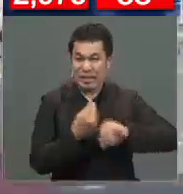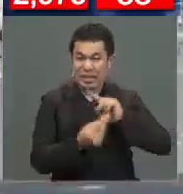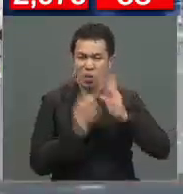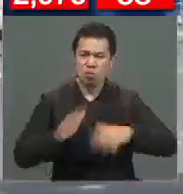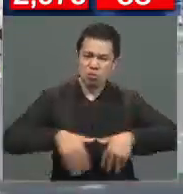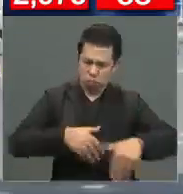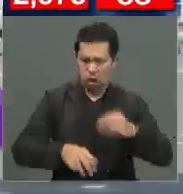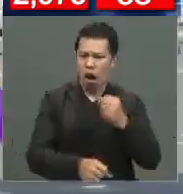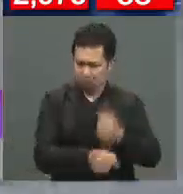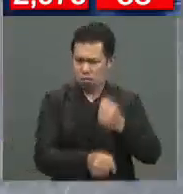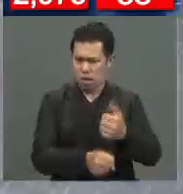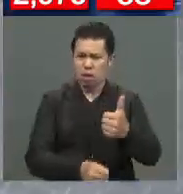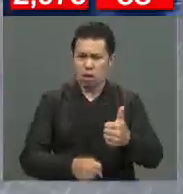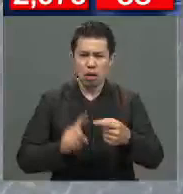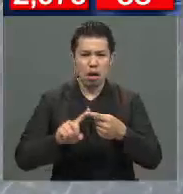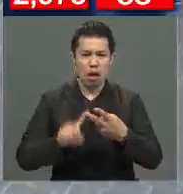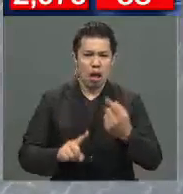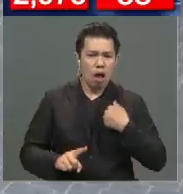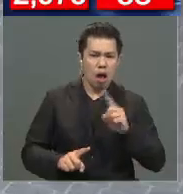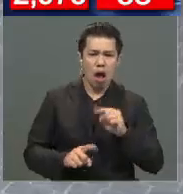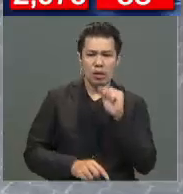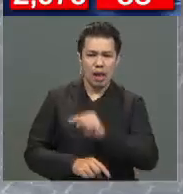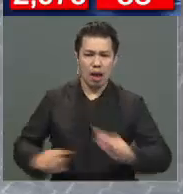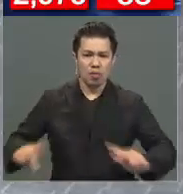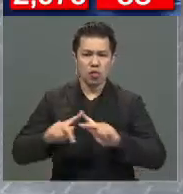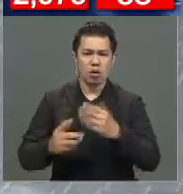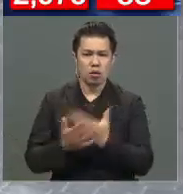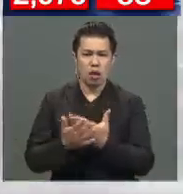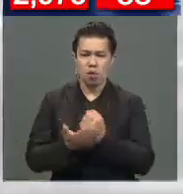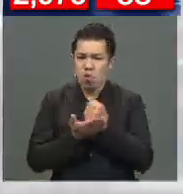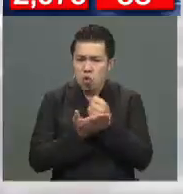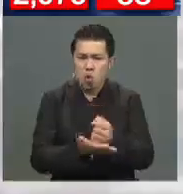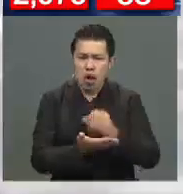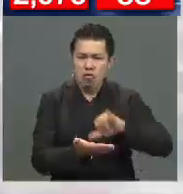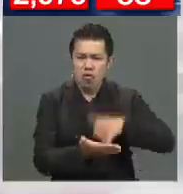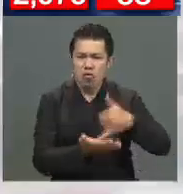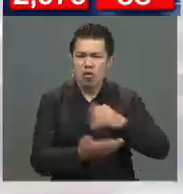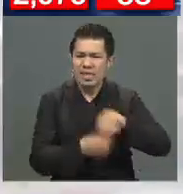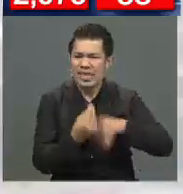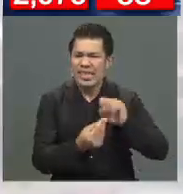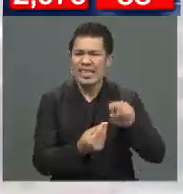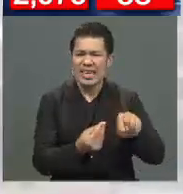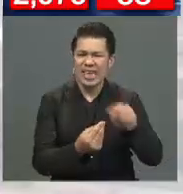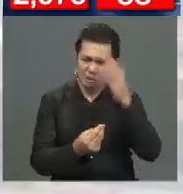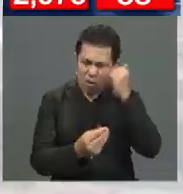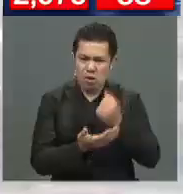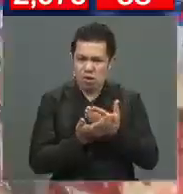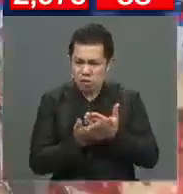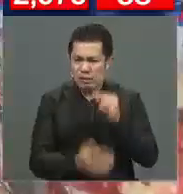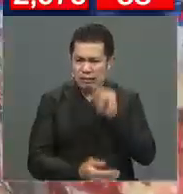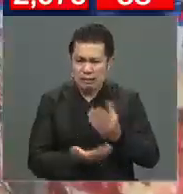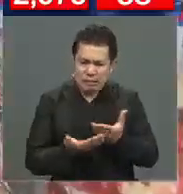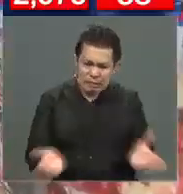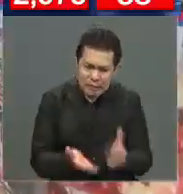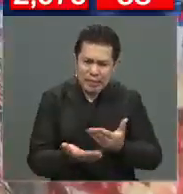ากได้และนอกจากนี้ได้มีการสั่งการให้กระทรวงการคลังเร่งออกมาตรการฟื้นฟูเศรษฐกิจเน้นกระตุ้นการบริโภคและการ